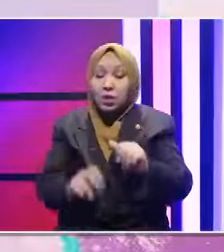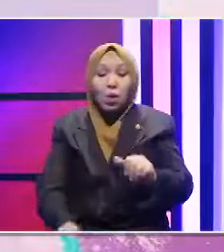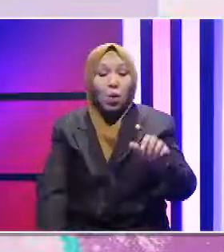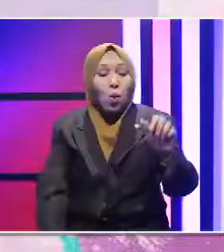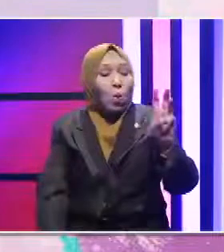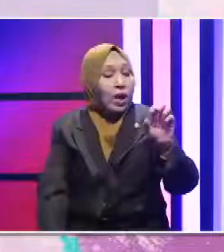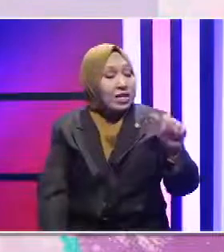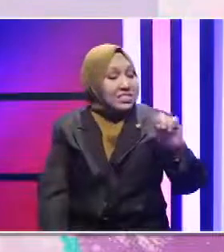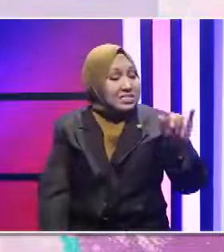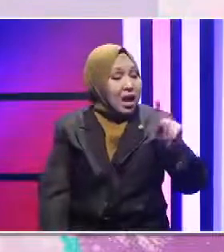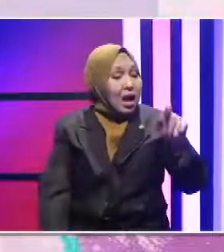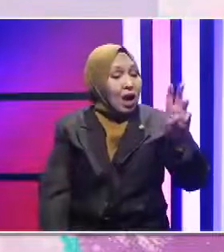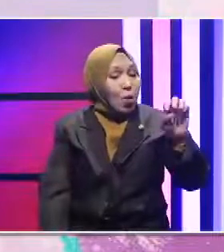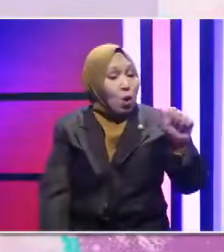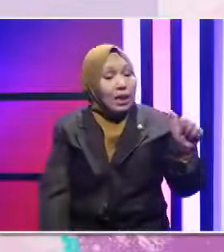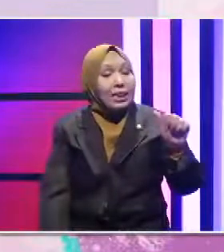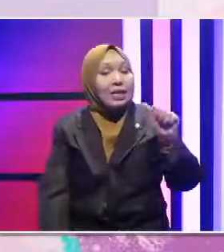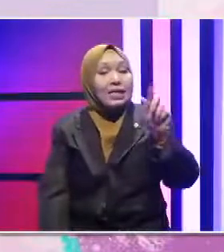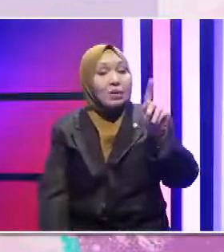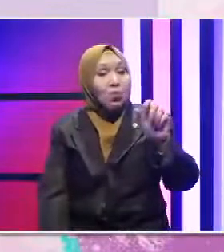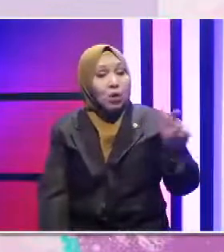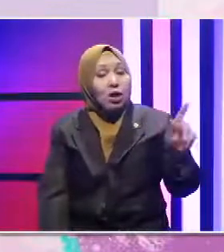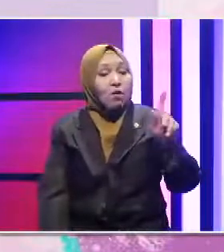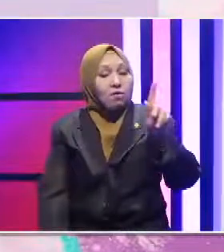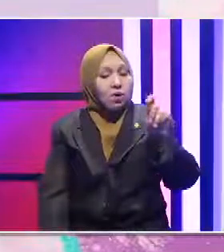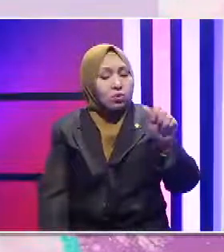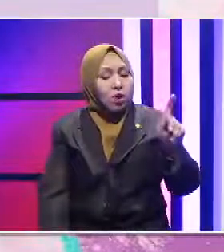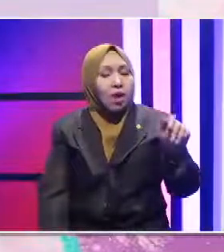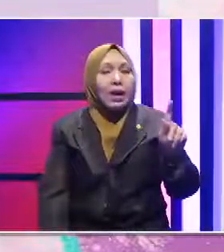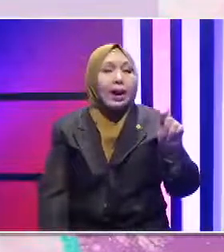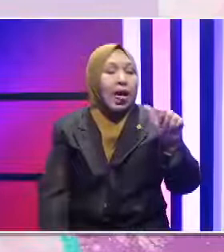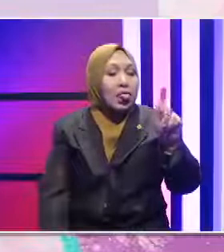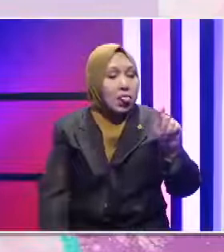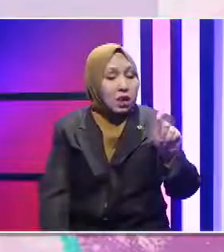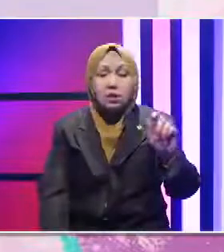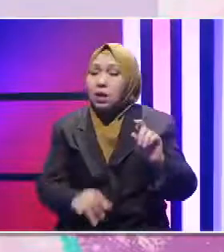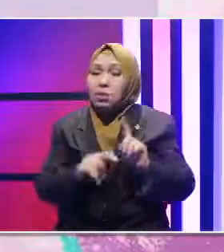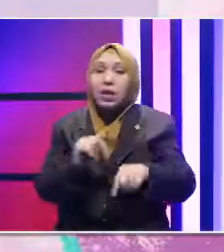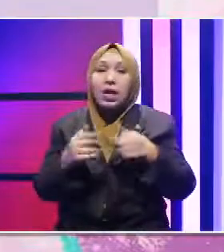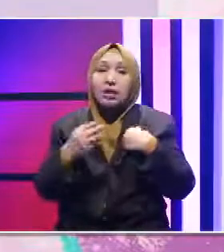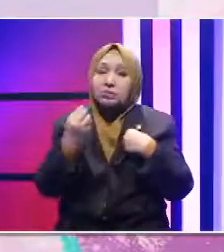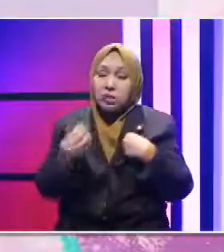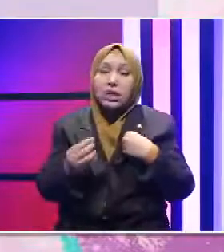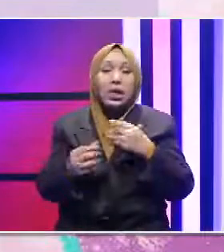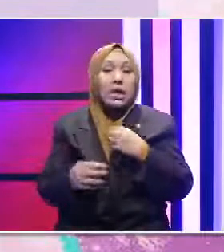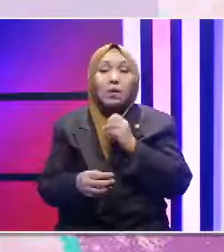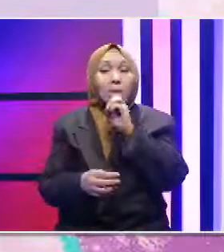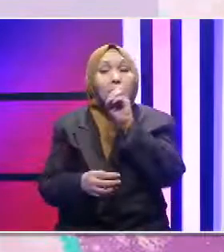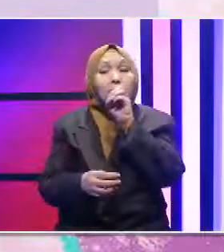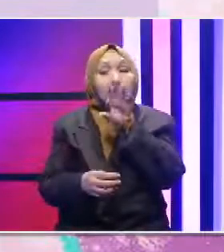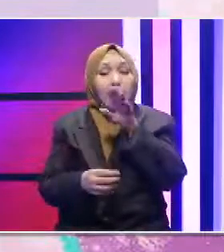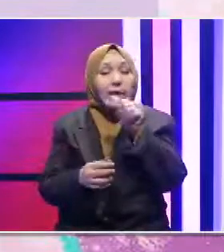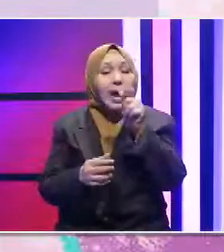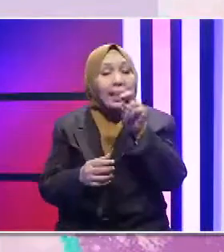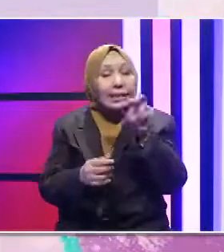idzal kawakibu tatharat. Tak boleh juga. Ha, sebab ada sifat dia tu, ada angin dia, ada